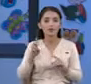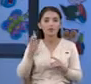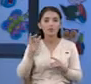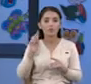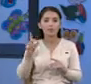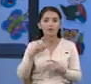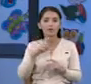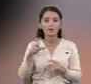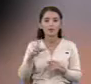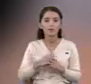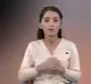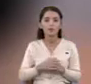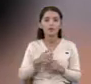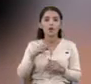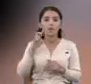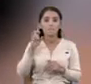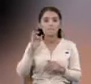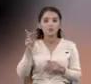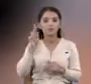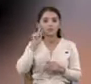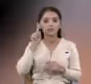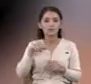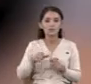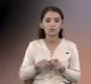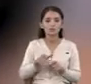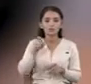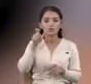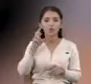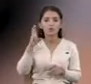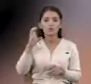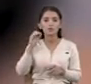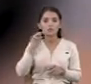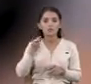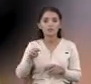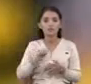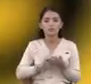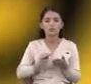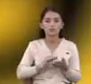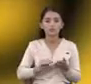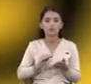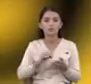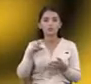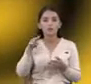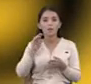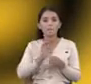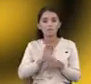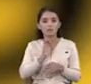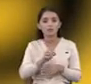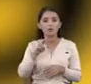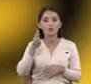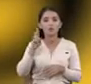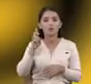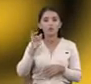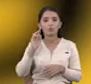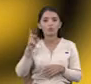про букву «Э»? Буквы знает страус Эмму. Может он прочесть письмо?